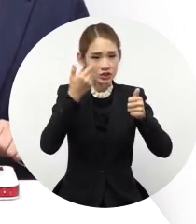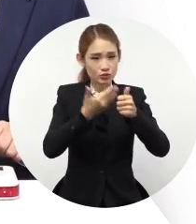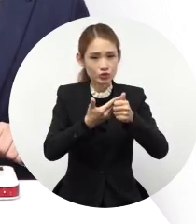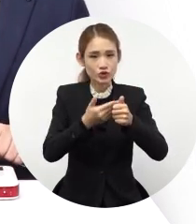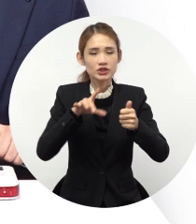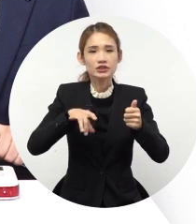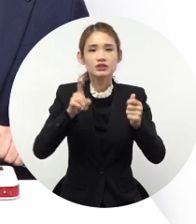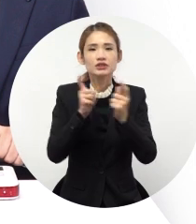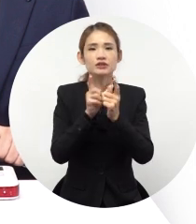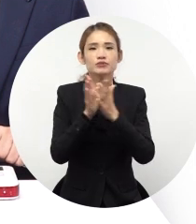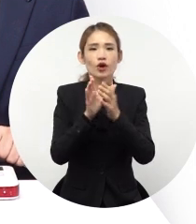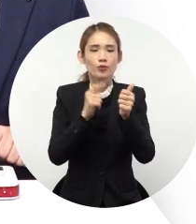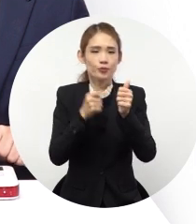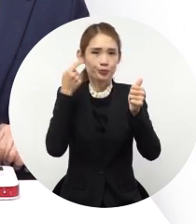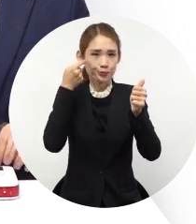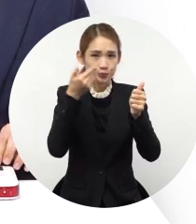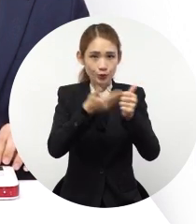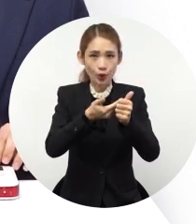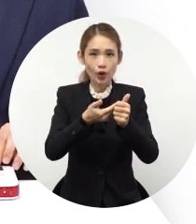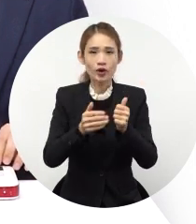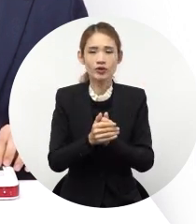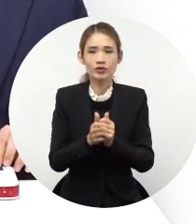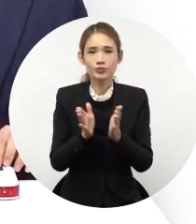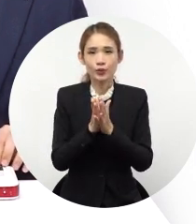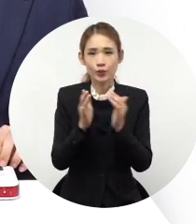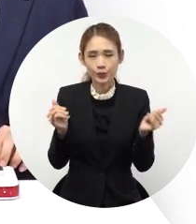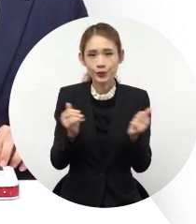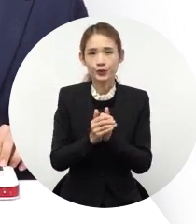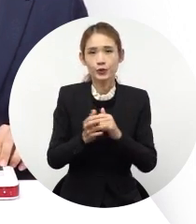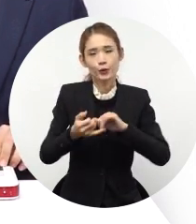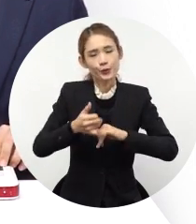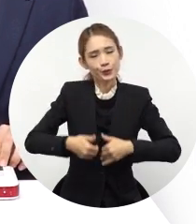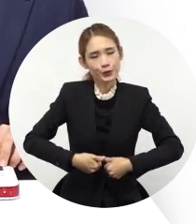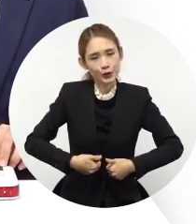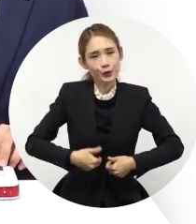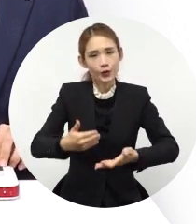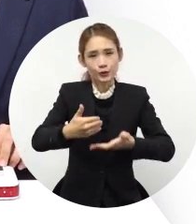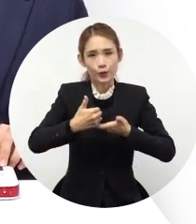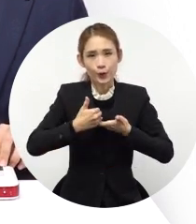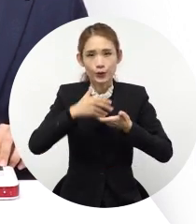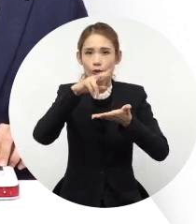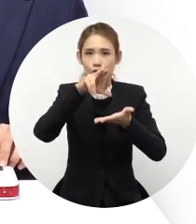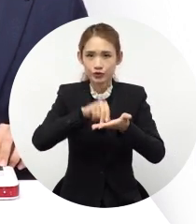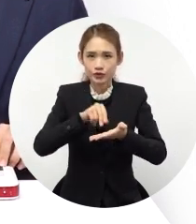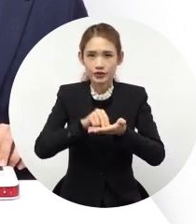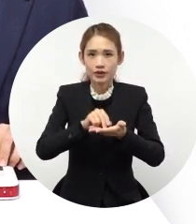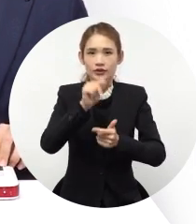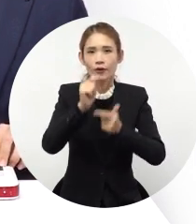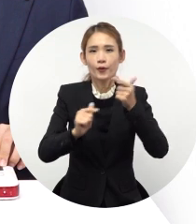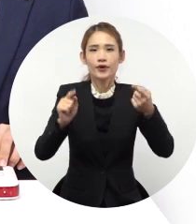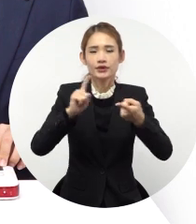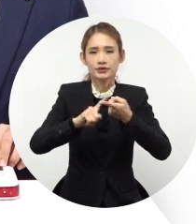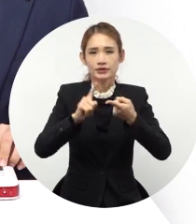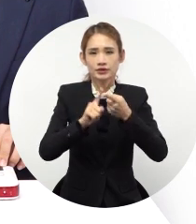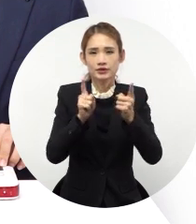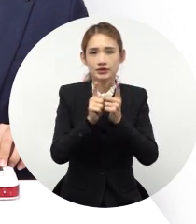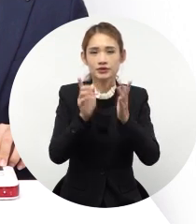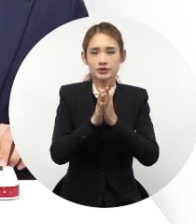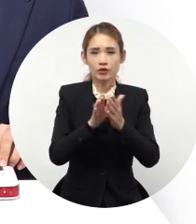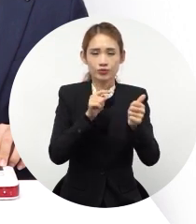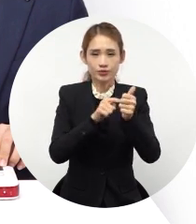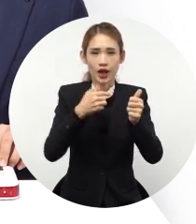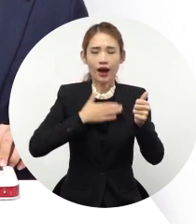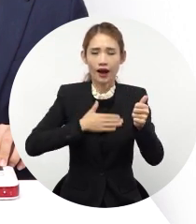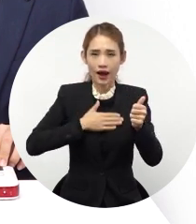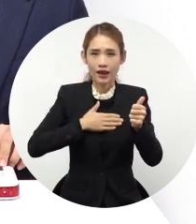경우에는 본인한테 하는 게 매우 중요한데요. 당사자가 필요한 욕구나 문제 이런 부분들은 당사자가 워낙 잘